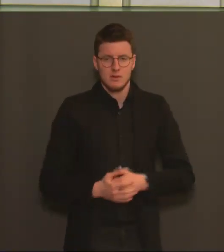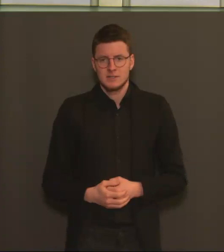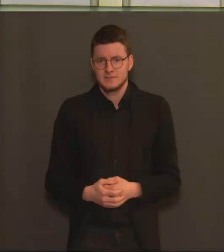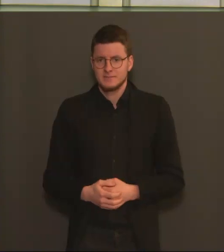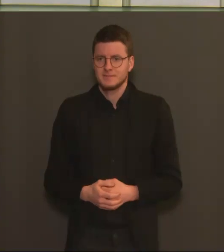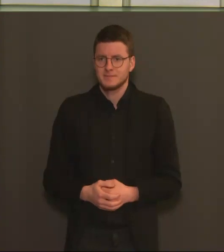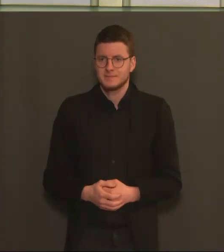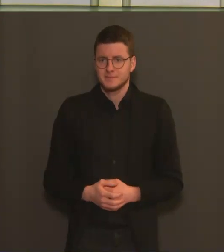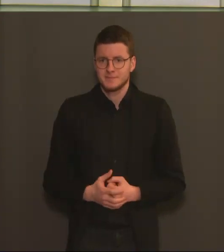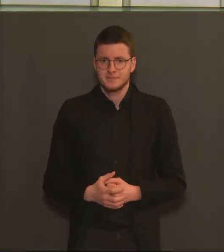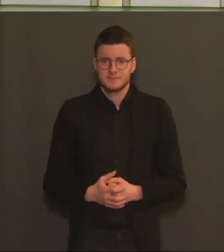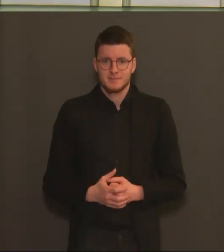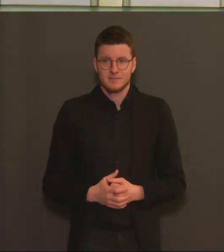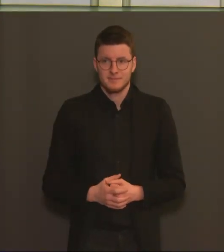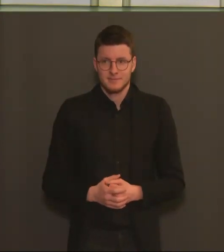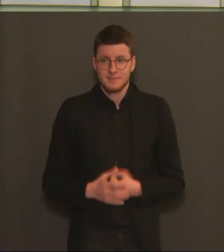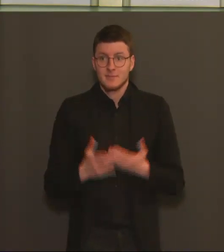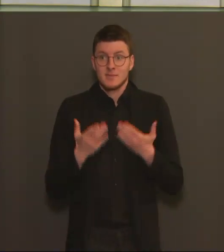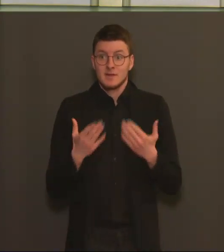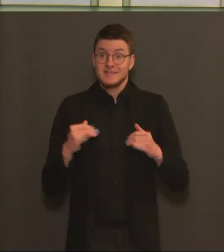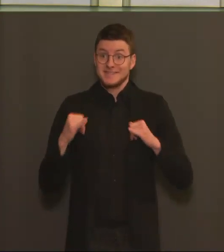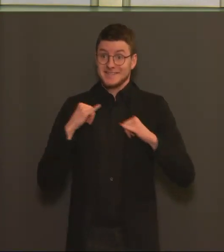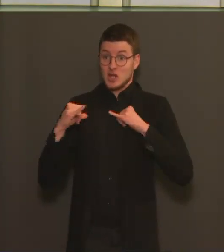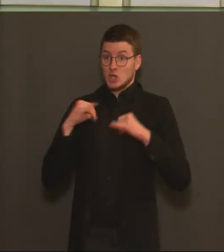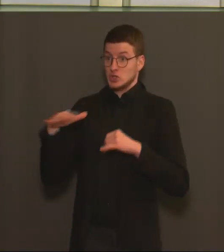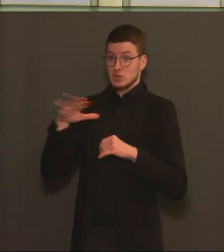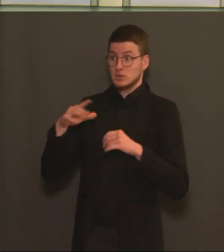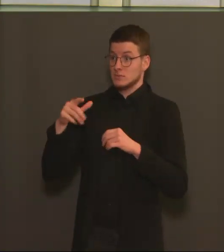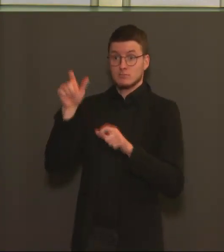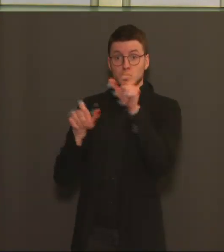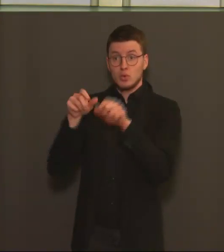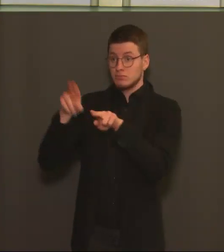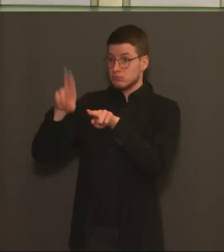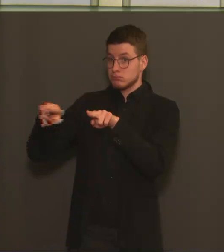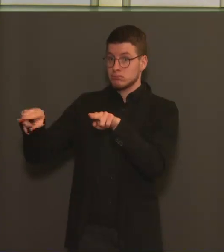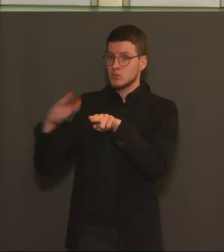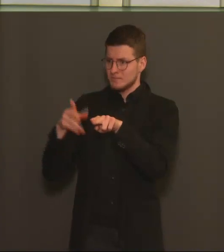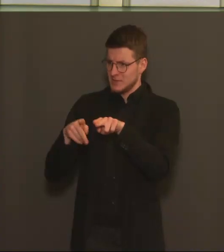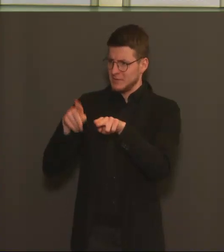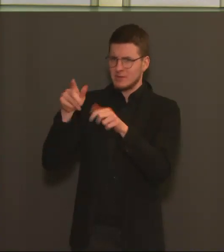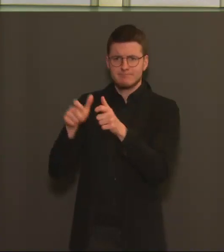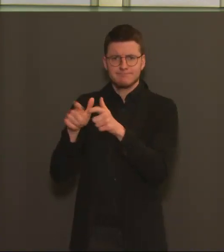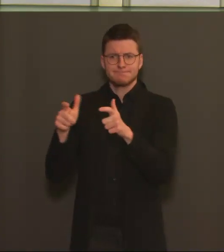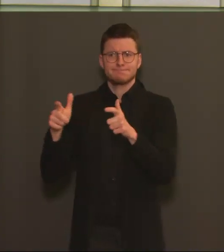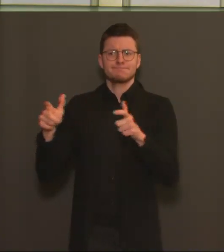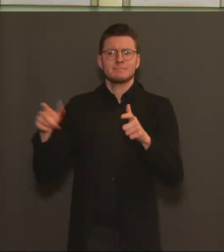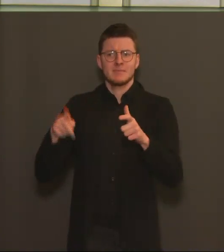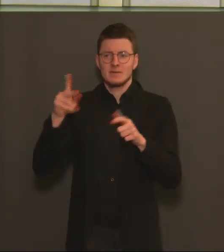De ziekenhuisbezetting stijgt ondertussen wel nog licht door. In totaal liggen er nu